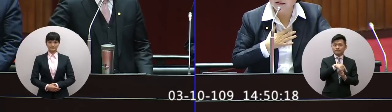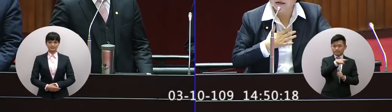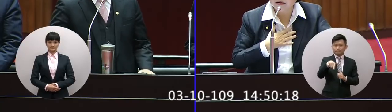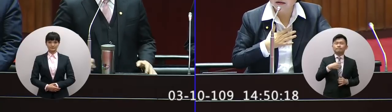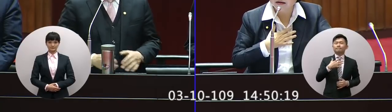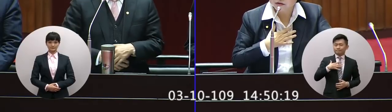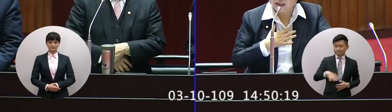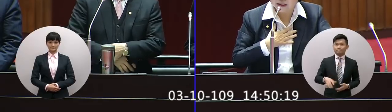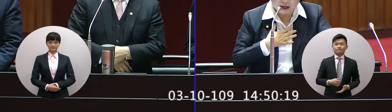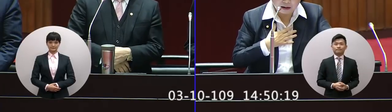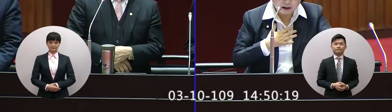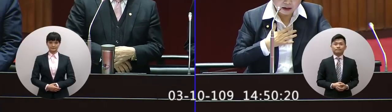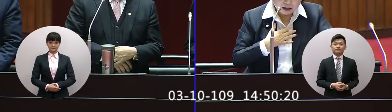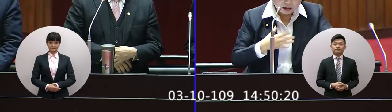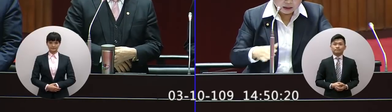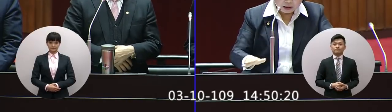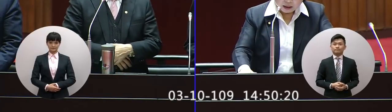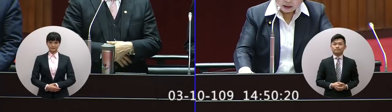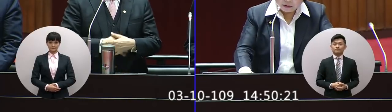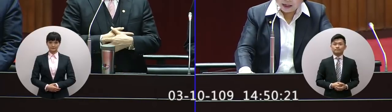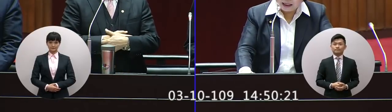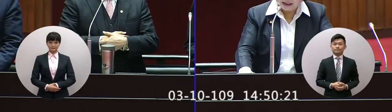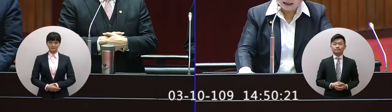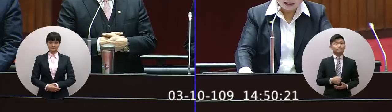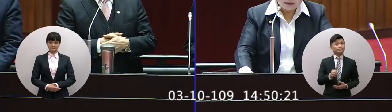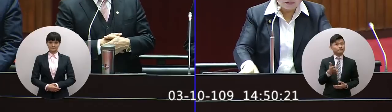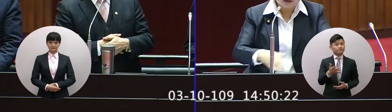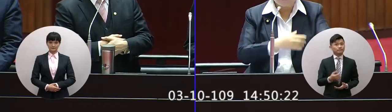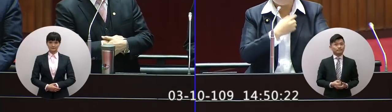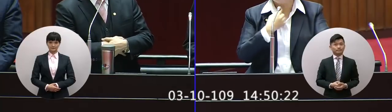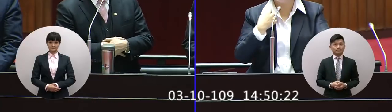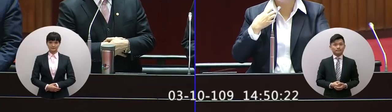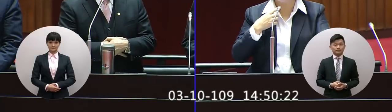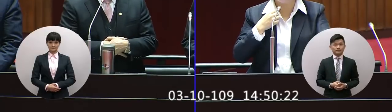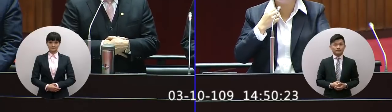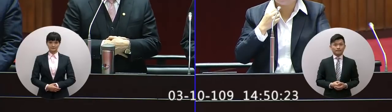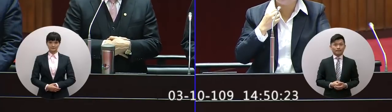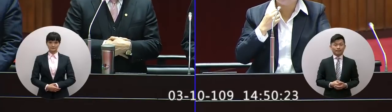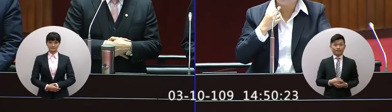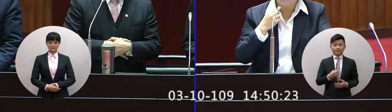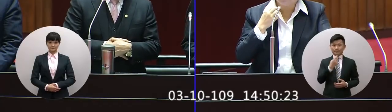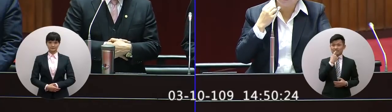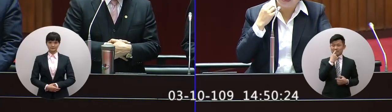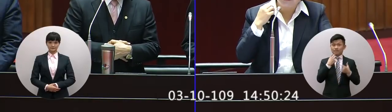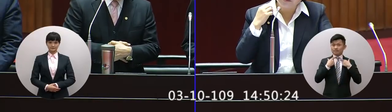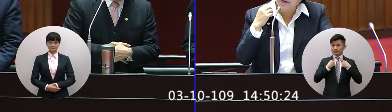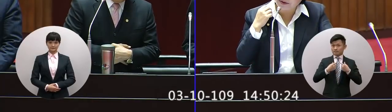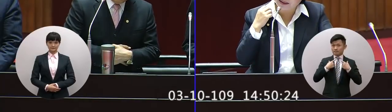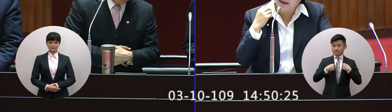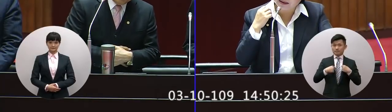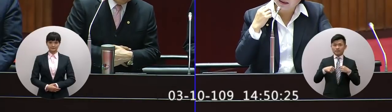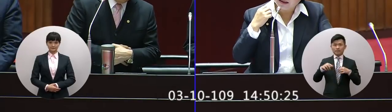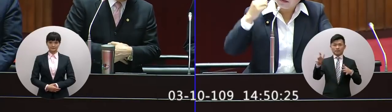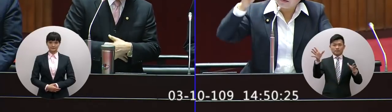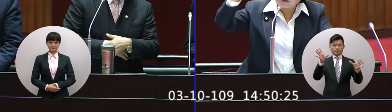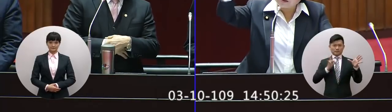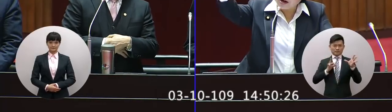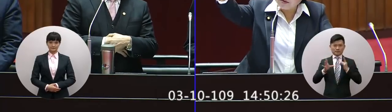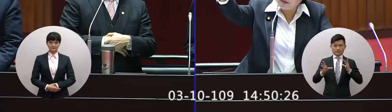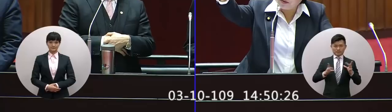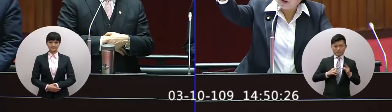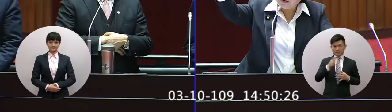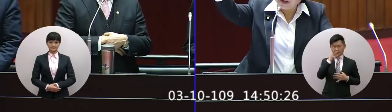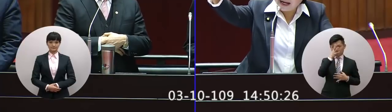知道，最知道。因为我们穿白色的衬衫会卡得灰灰，我